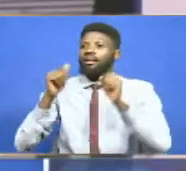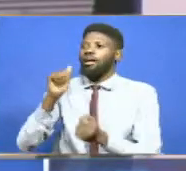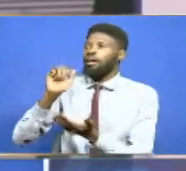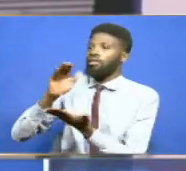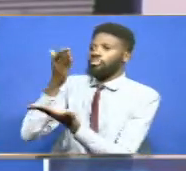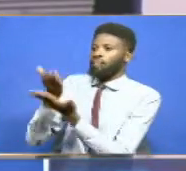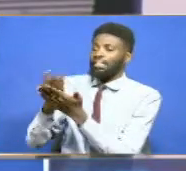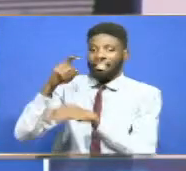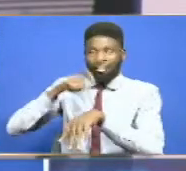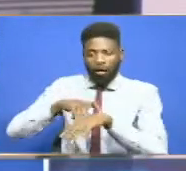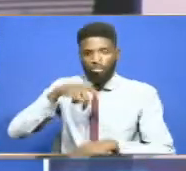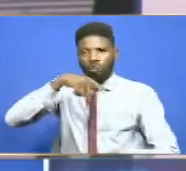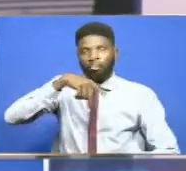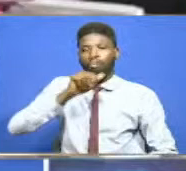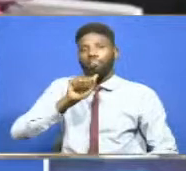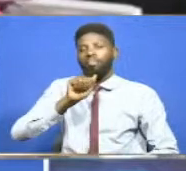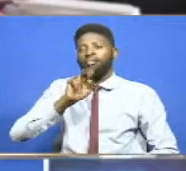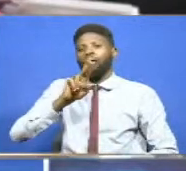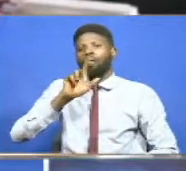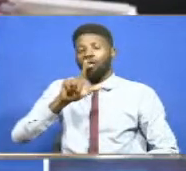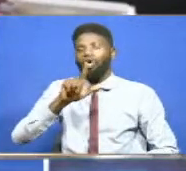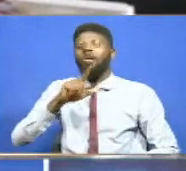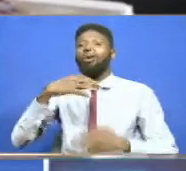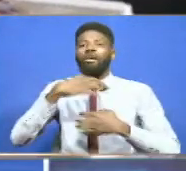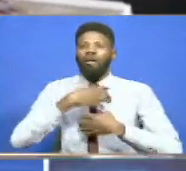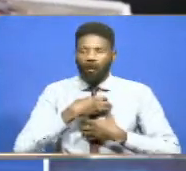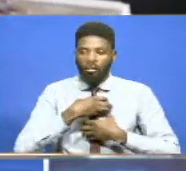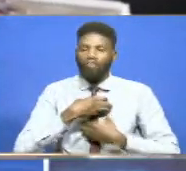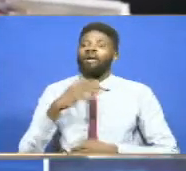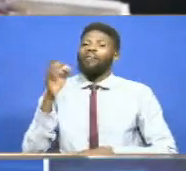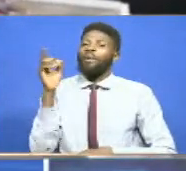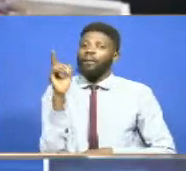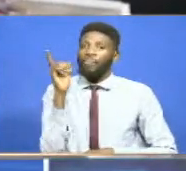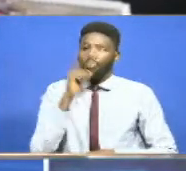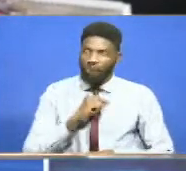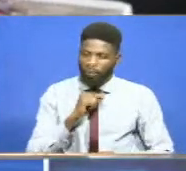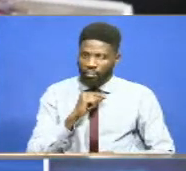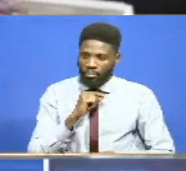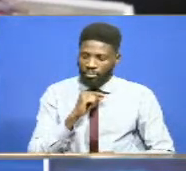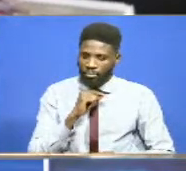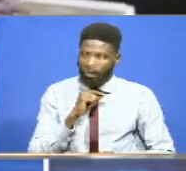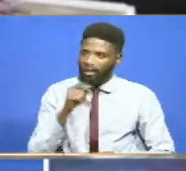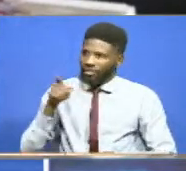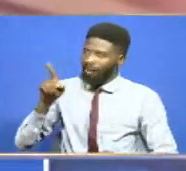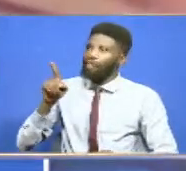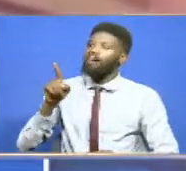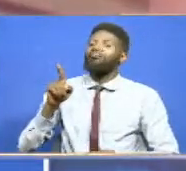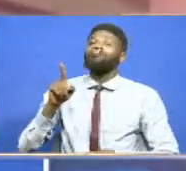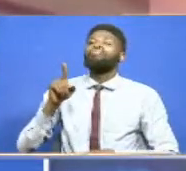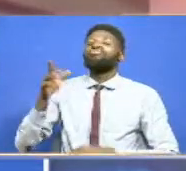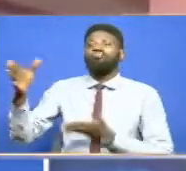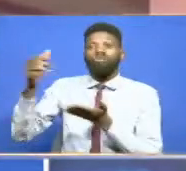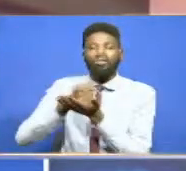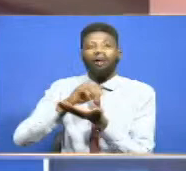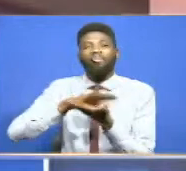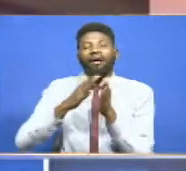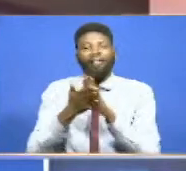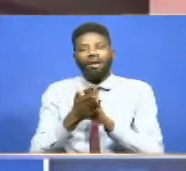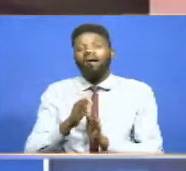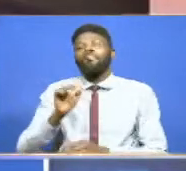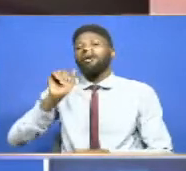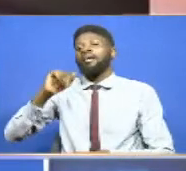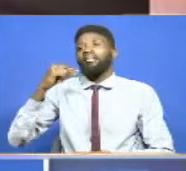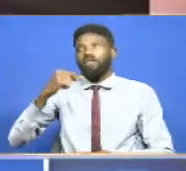Paul Kiara Kariuki, ambaye mulo wake ulikamilika na hatimaye kateuliwa kuwa mwanasheria mkuu. Jaji huko ana ujuzi wa